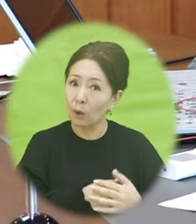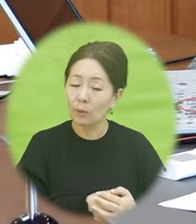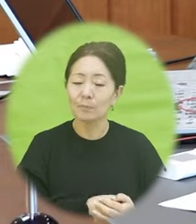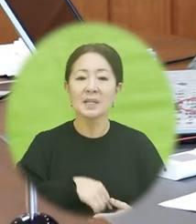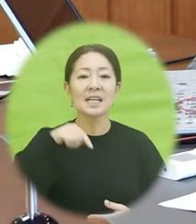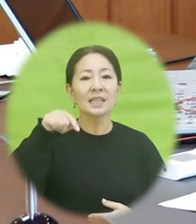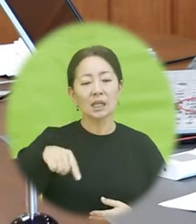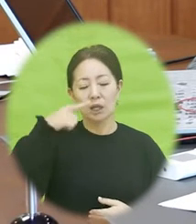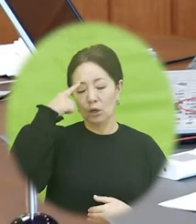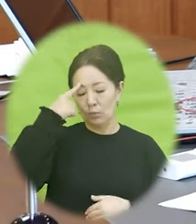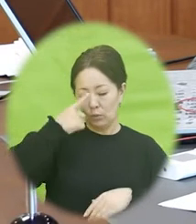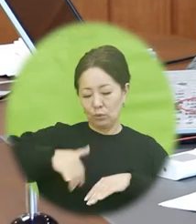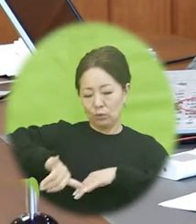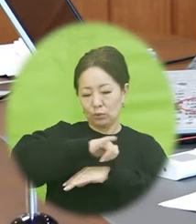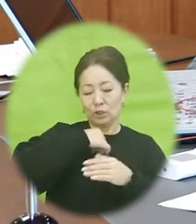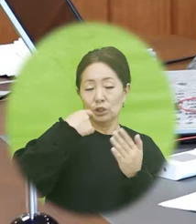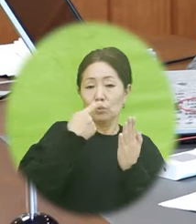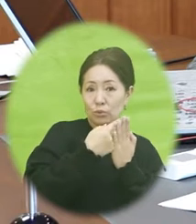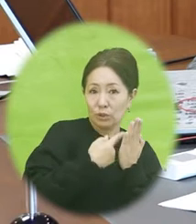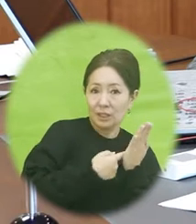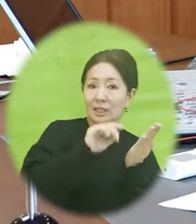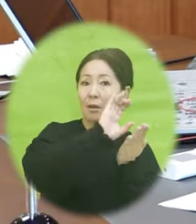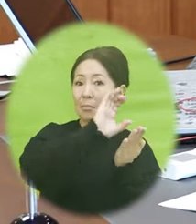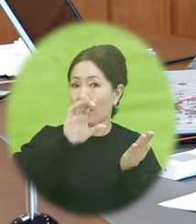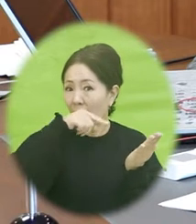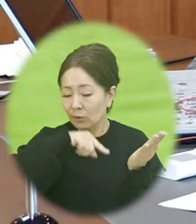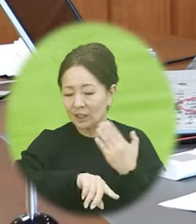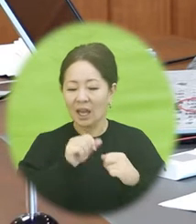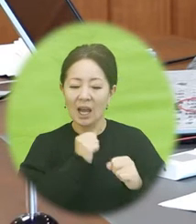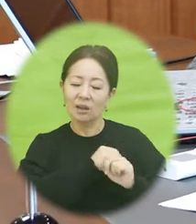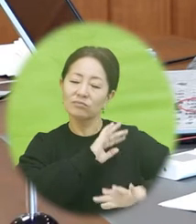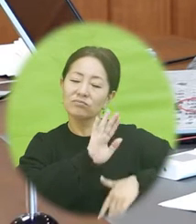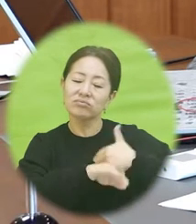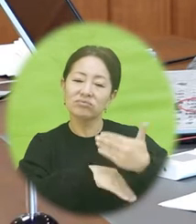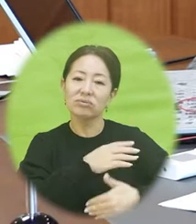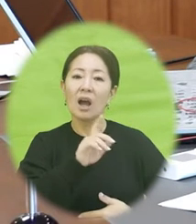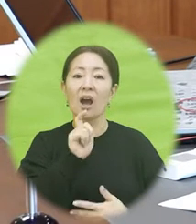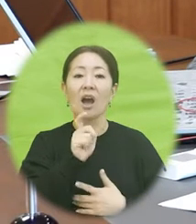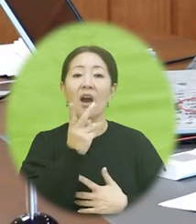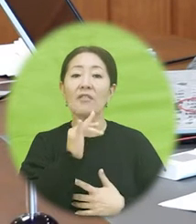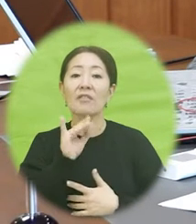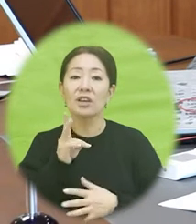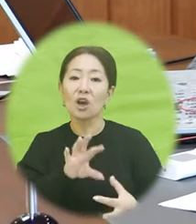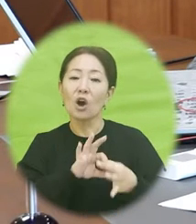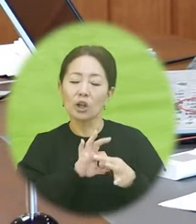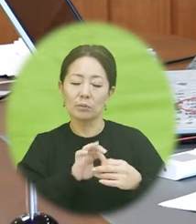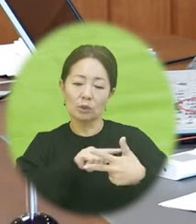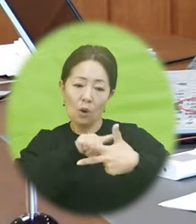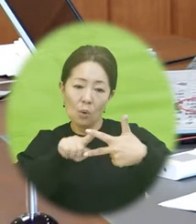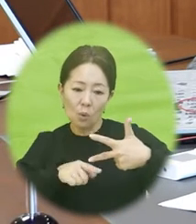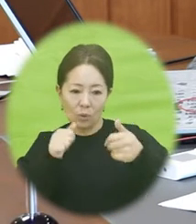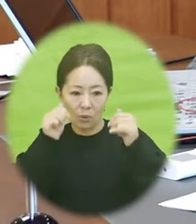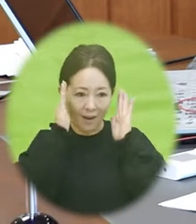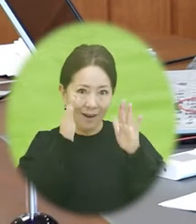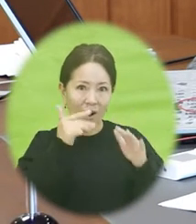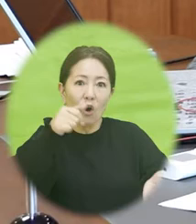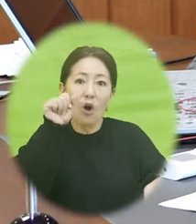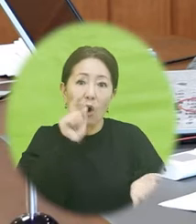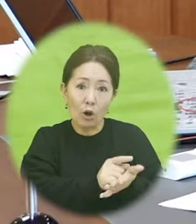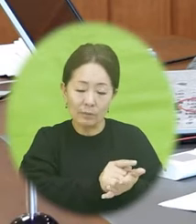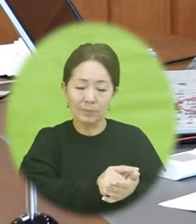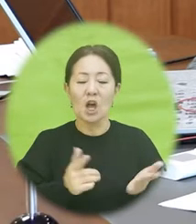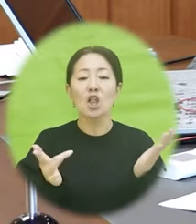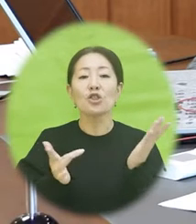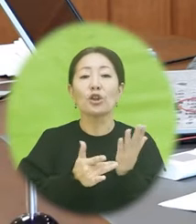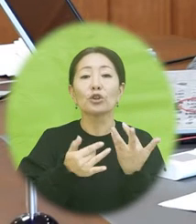бид улсын бүртгэлийн байгууллагыг үйл ажиллагааг нь хэвээр явуулах үднээс 3 асуудлыг бид гол олгож авч үздэг. Энэ